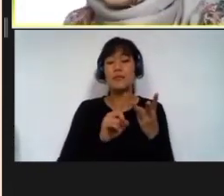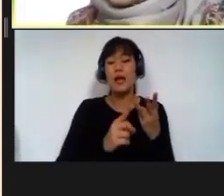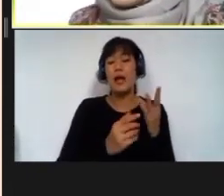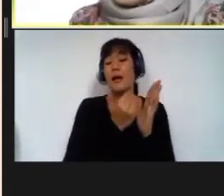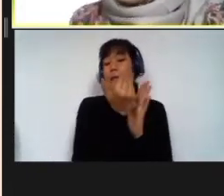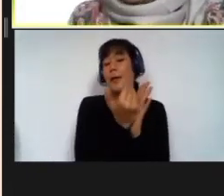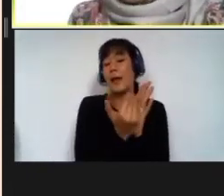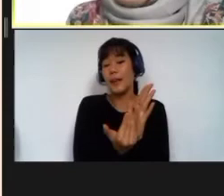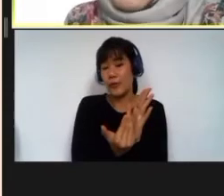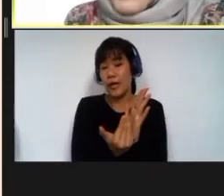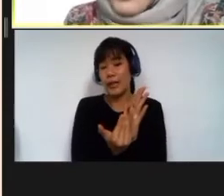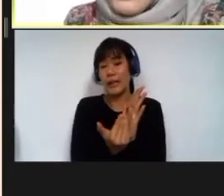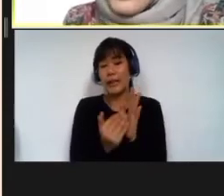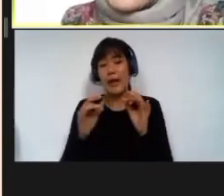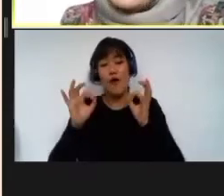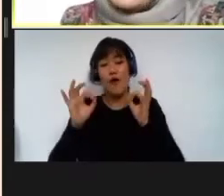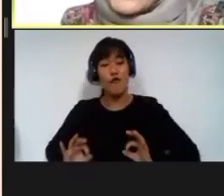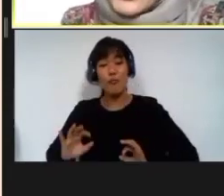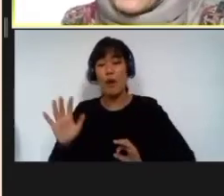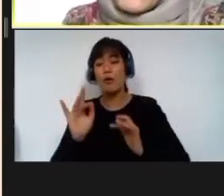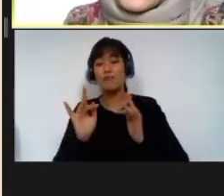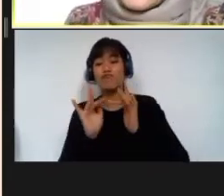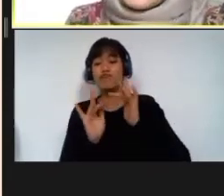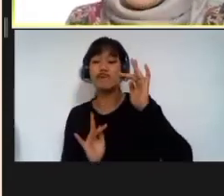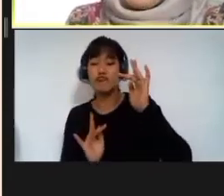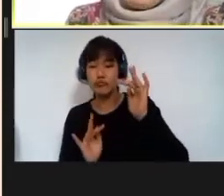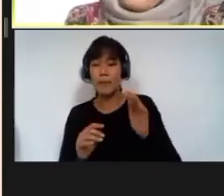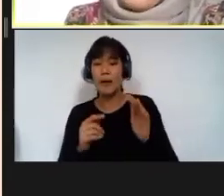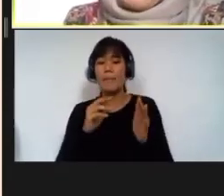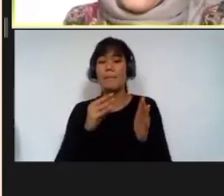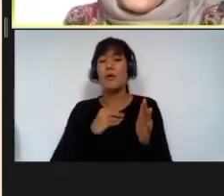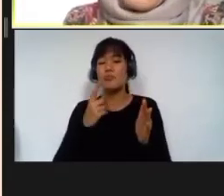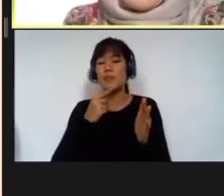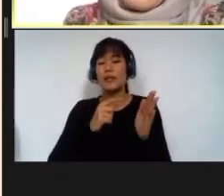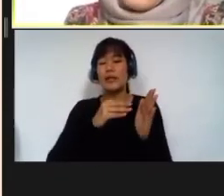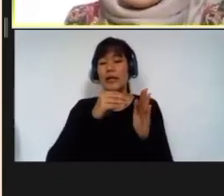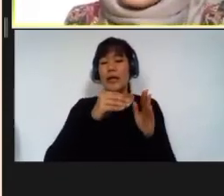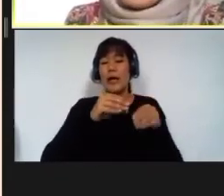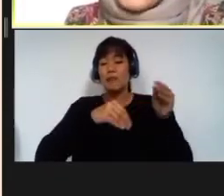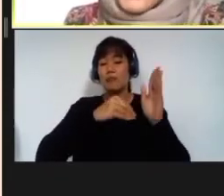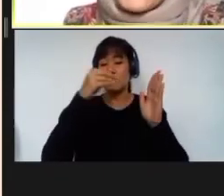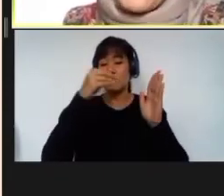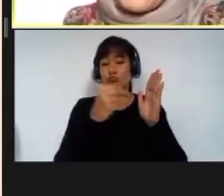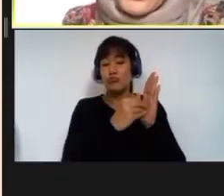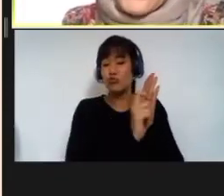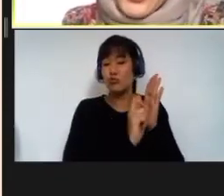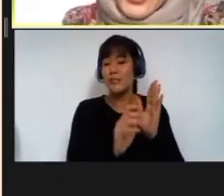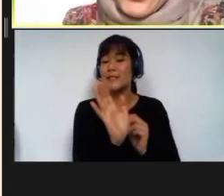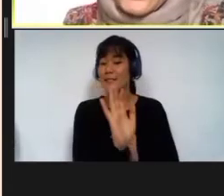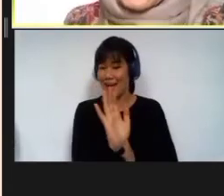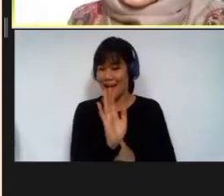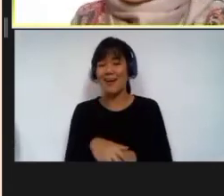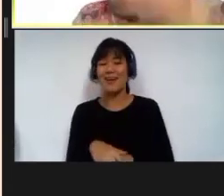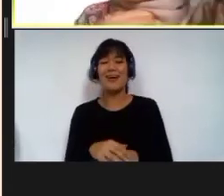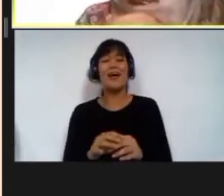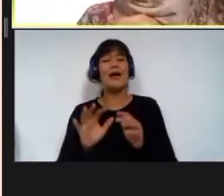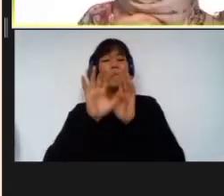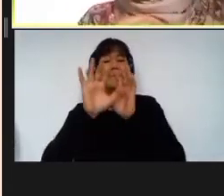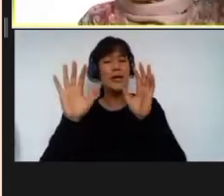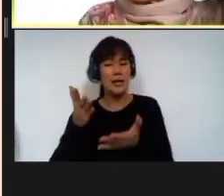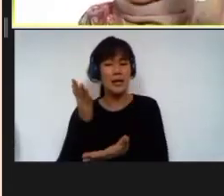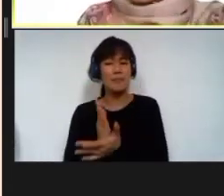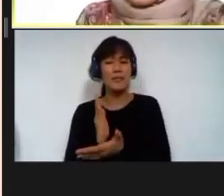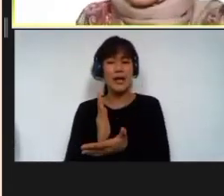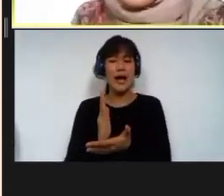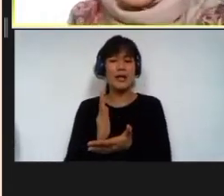yang sifatnya non-formal atau tidak tertulis, gitu. Seperti itu. Lalu kebijakan itu juga seringkali terjadi, apa,